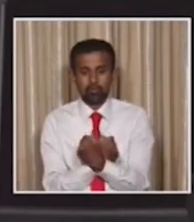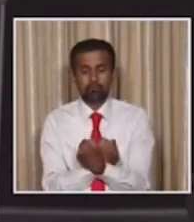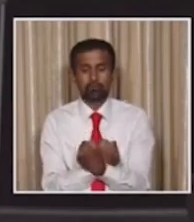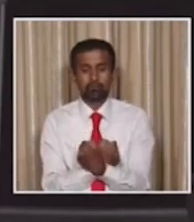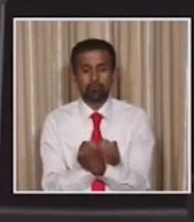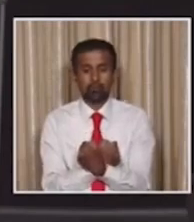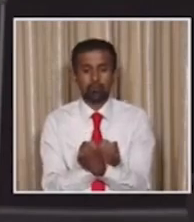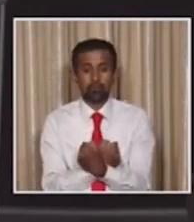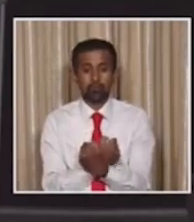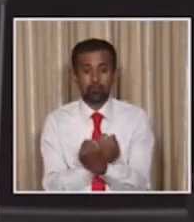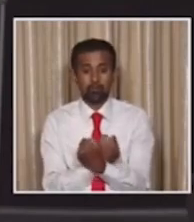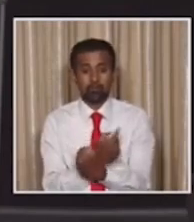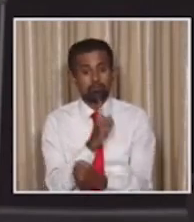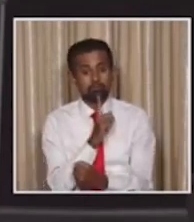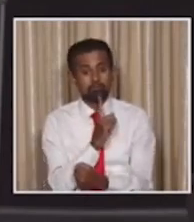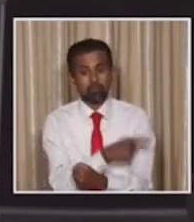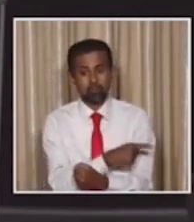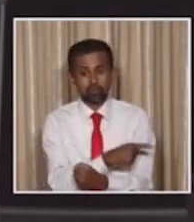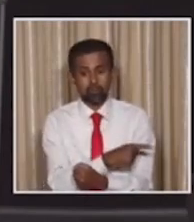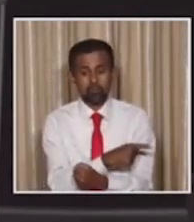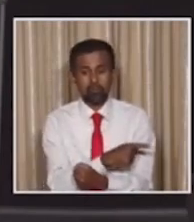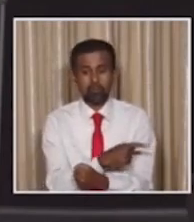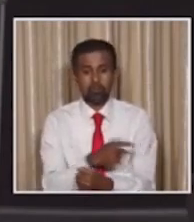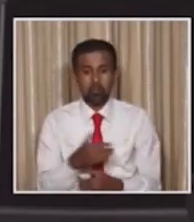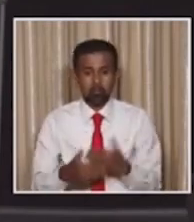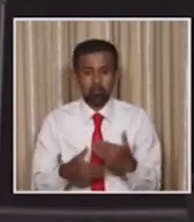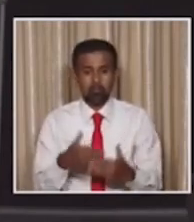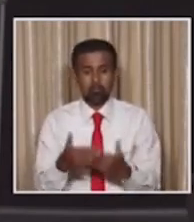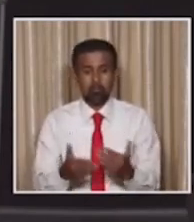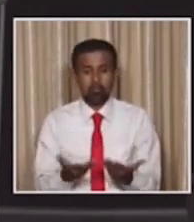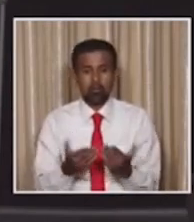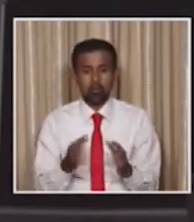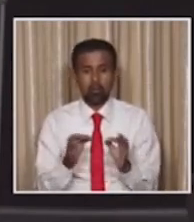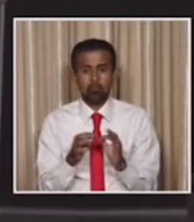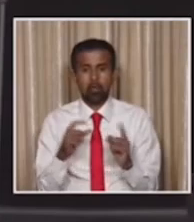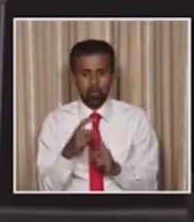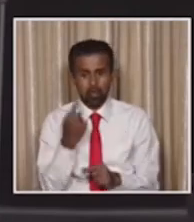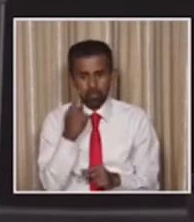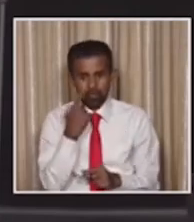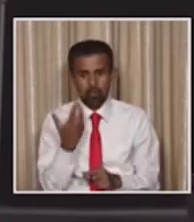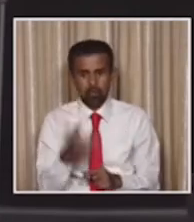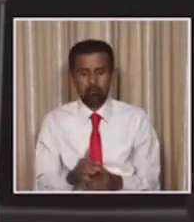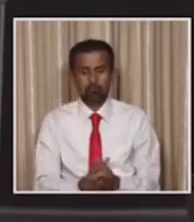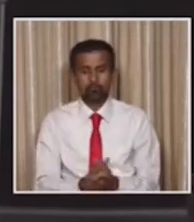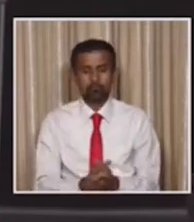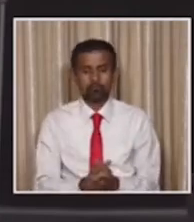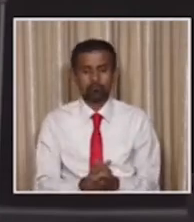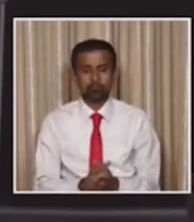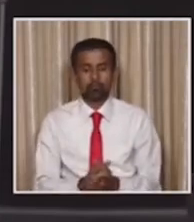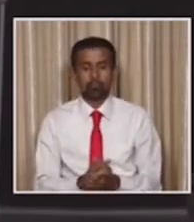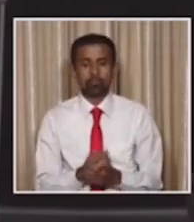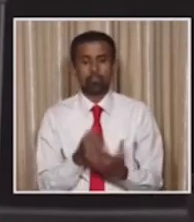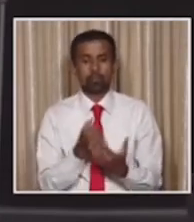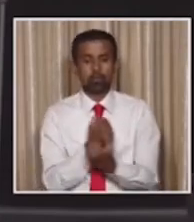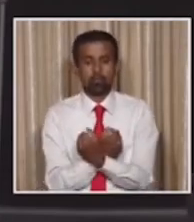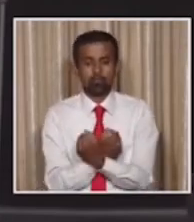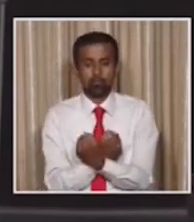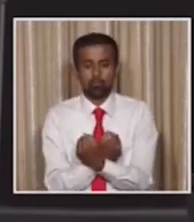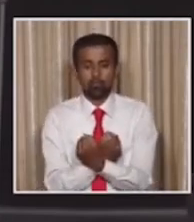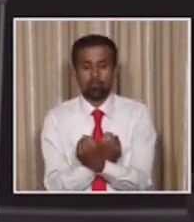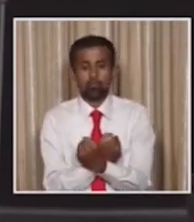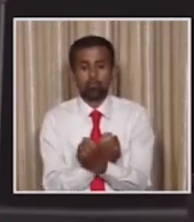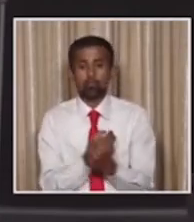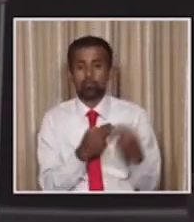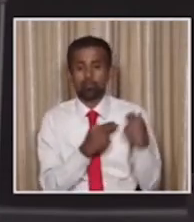மதுரை மாவட்டத்திலே நடைபெற்றுக் கொண்டிருக்கிறது. ஆகவே இது சம்பந்தமாக போலீஸ் அமைச்சர் அவர்கள் செயற்பட வேண்டும். அனர்த்த முகாமைத்துவ அமைச்சருக்கு மீண்டும் தெரிவிக்கின்றேன், இந்த